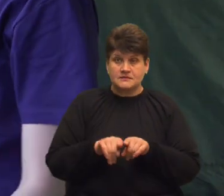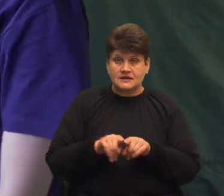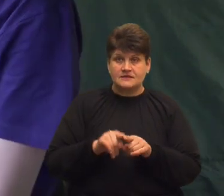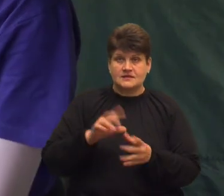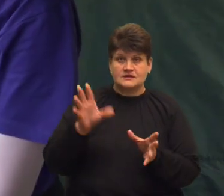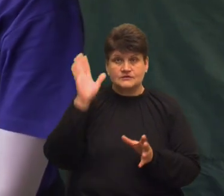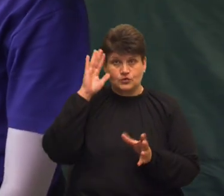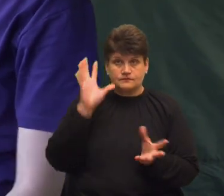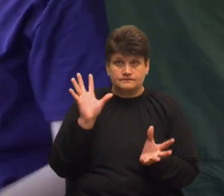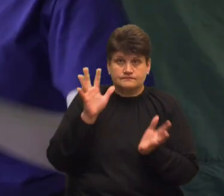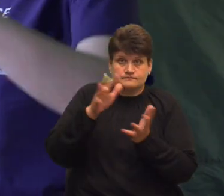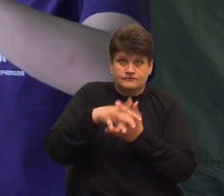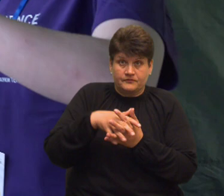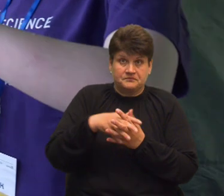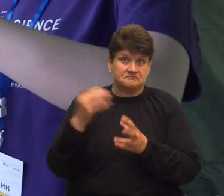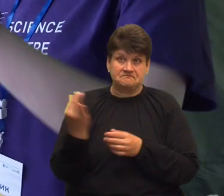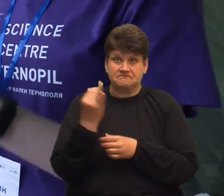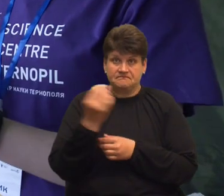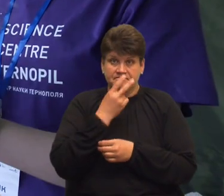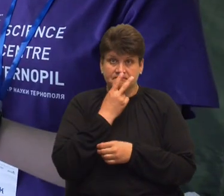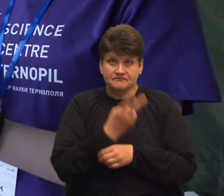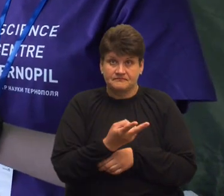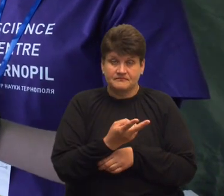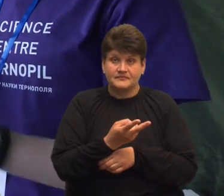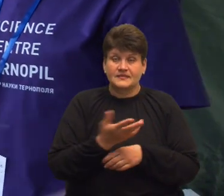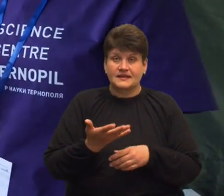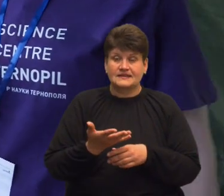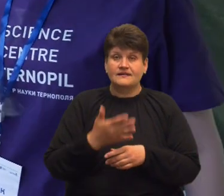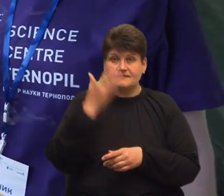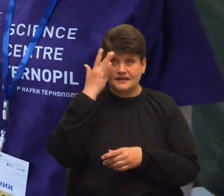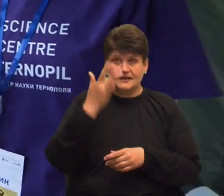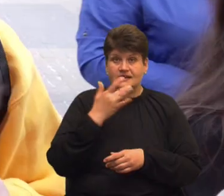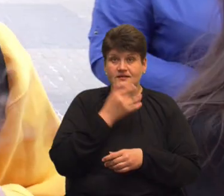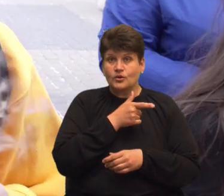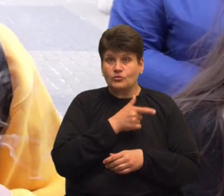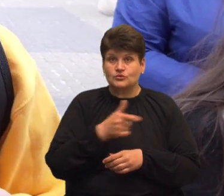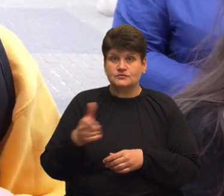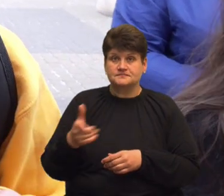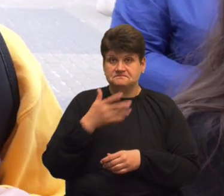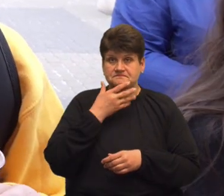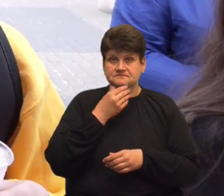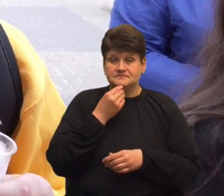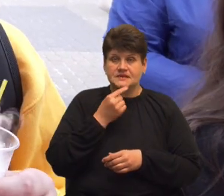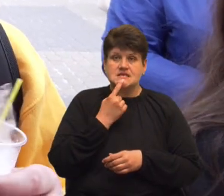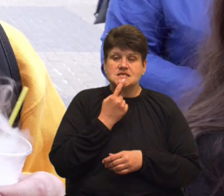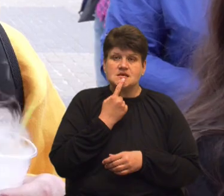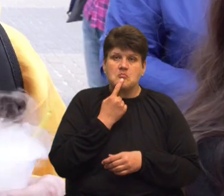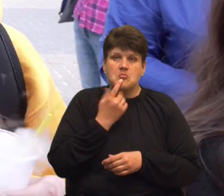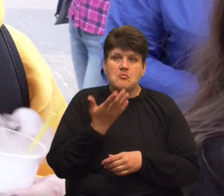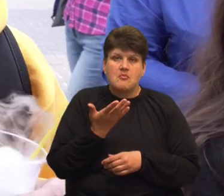Вона створює дуже цікавий ефект і такий лютню літню пору дуже гарно свіжі смак іде